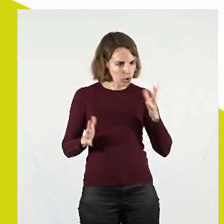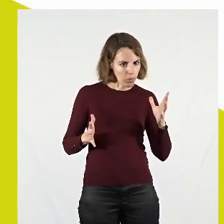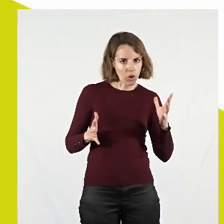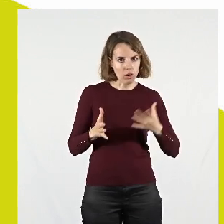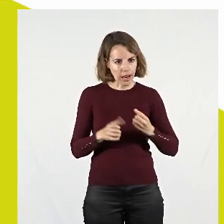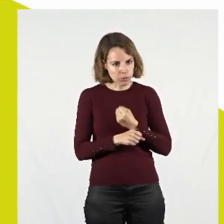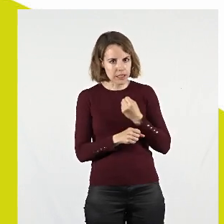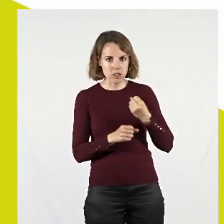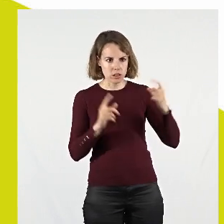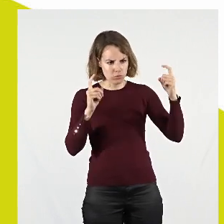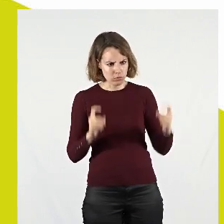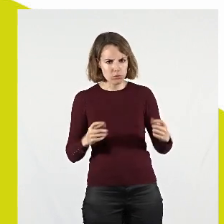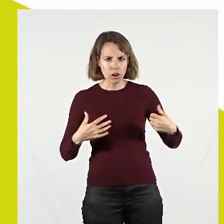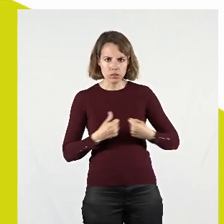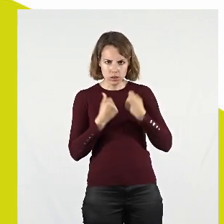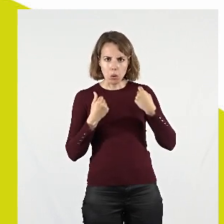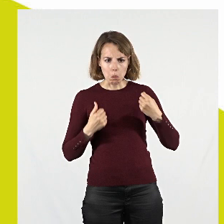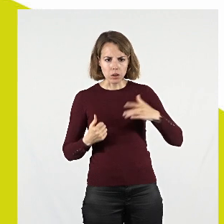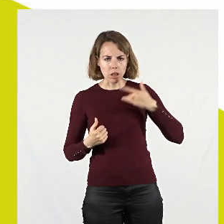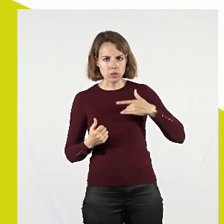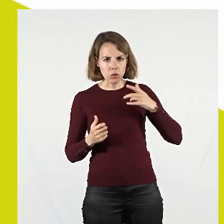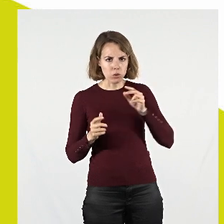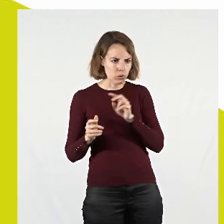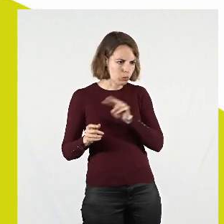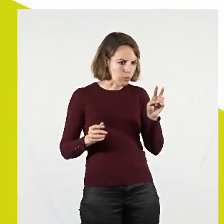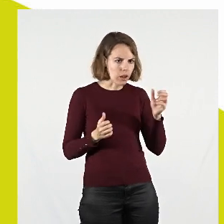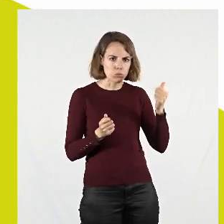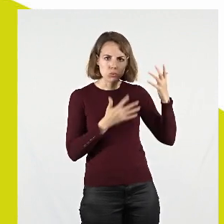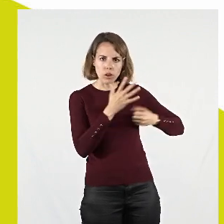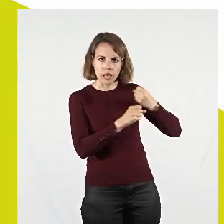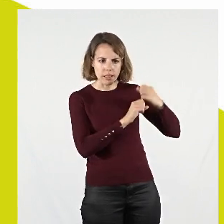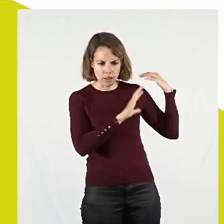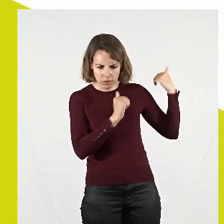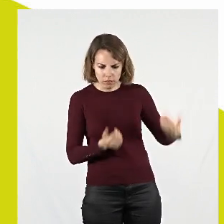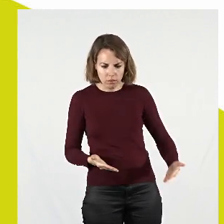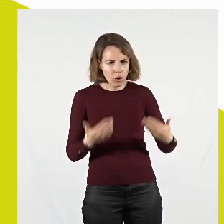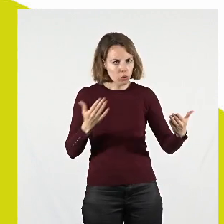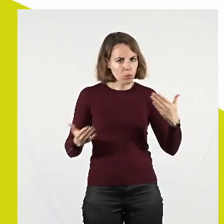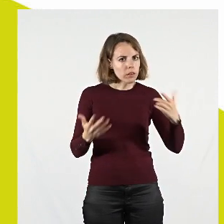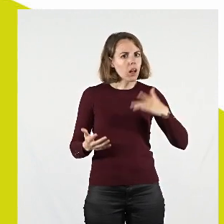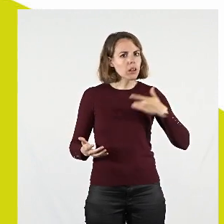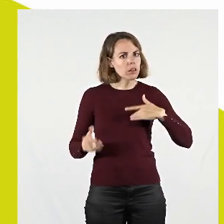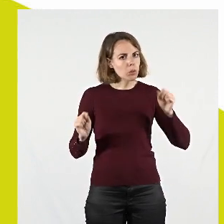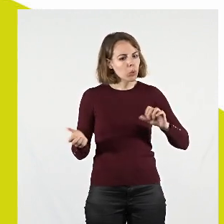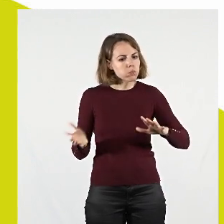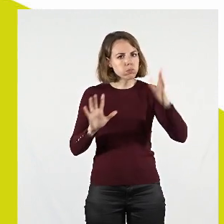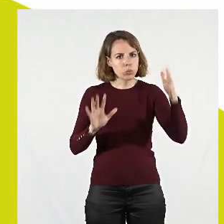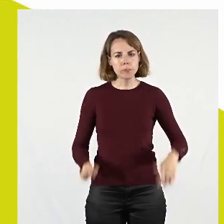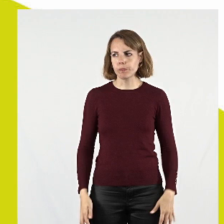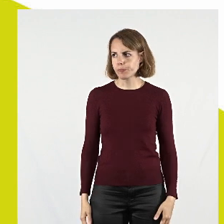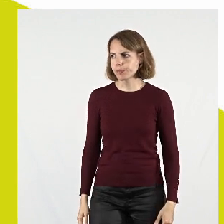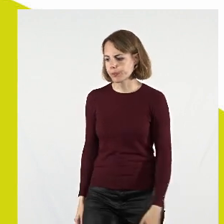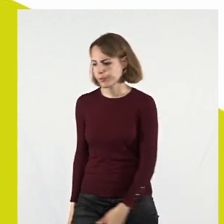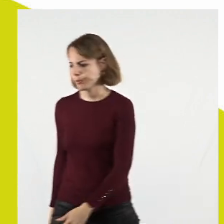certains égards pour les initiatives qu'il a su prendre depuis plusieurs décennies. Le travail que nous avons pu faire, je dirais, sur les